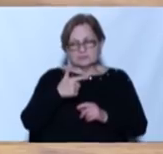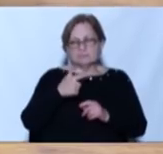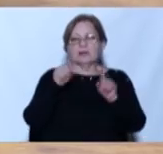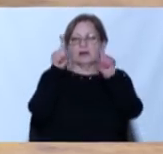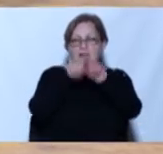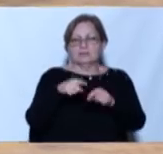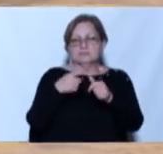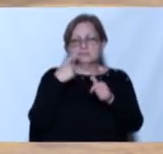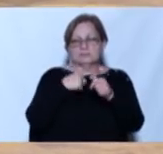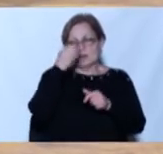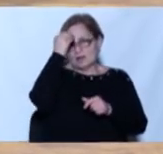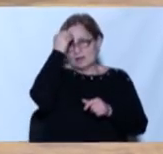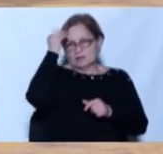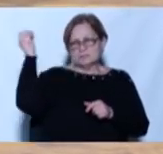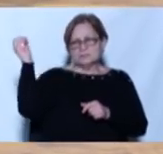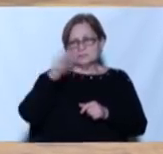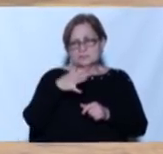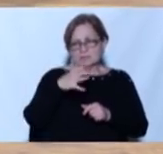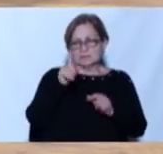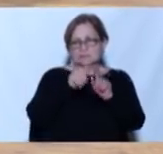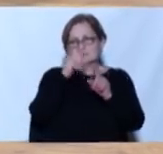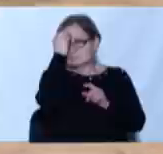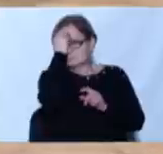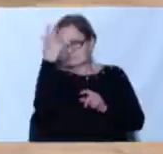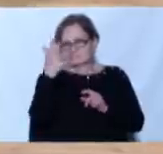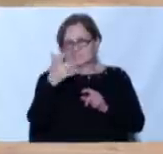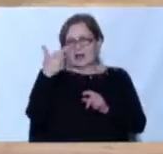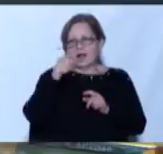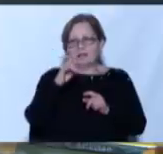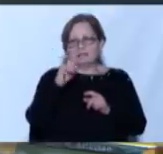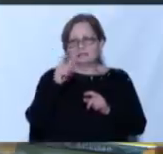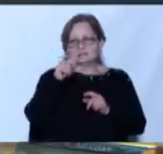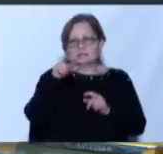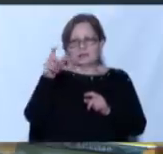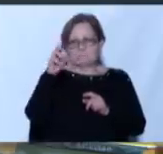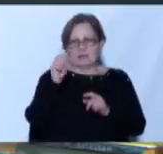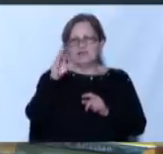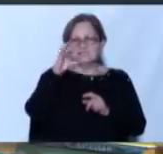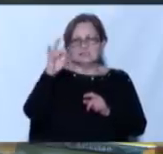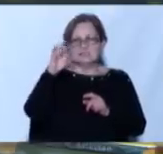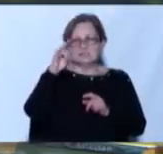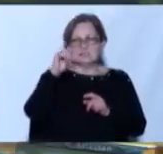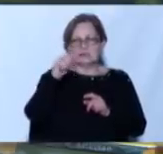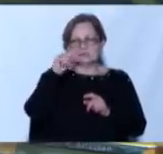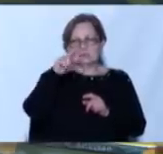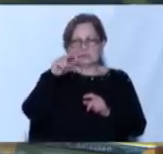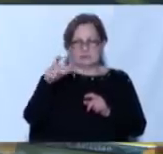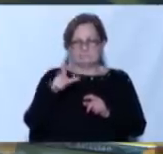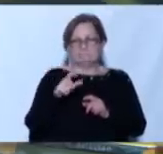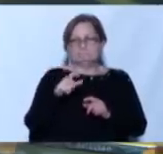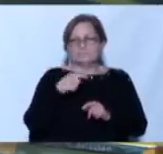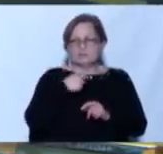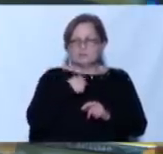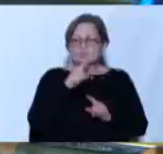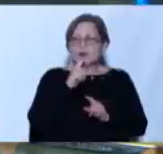ქვია, აი ეს განმანათლებლობა, რასაც ქვია ალღოს აღება. ხოლო აი ალღოს აღება რა ნაბიჯები უნდა გადავდგათ სწორად, ამაზე